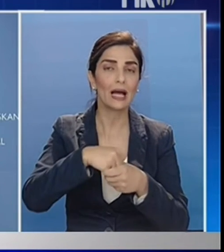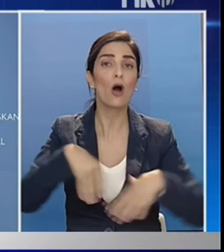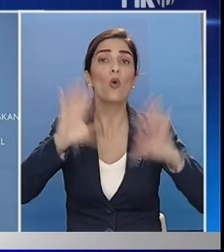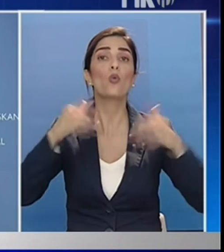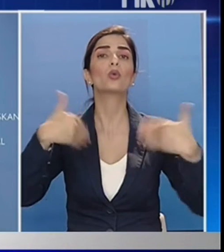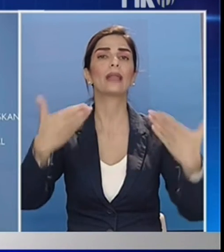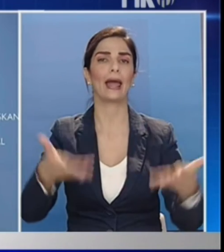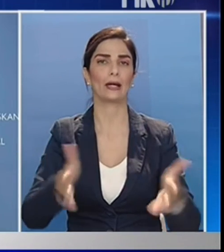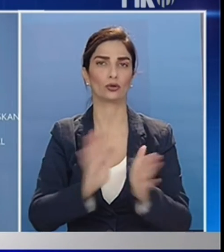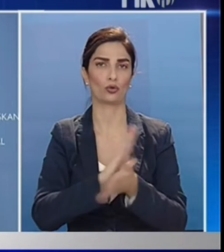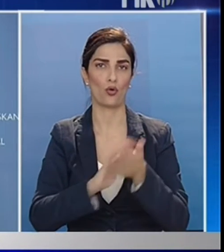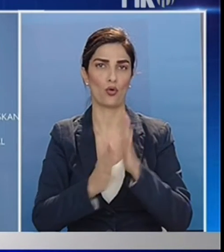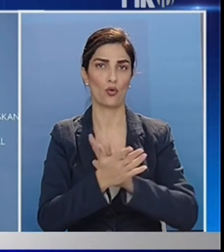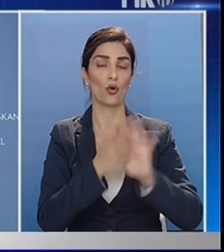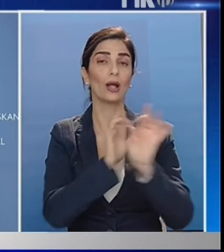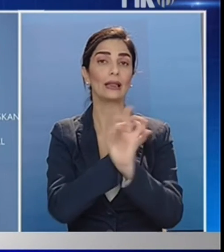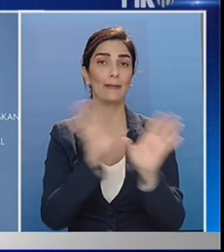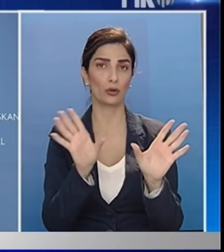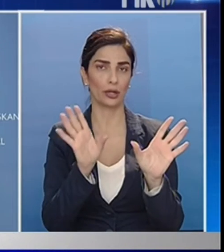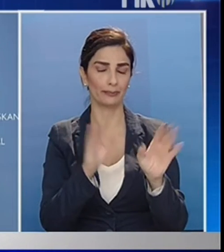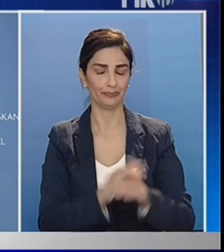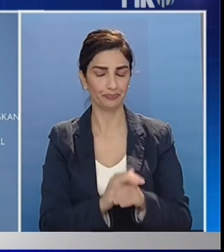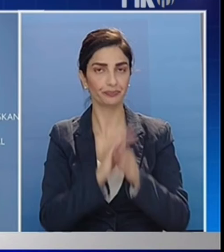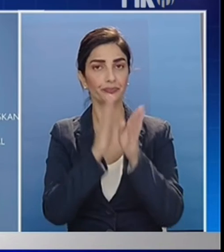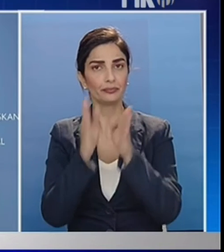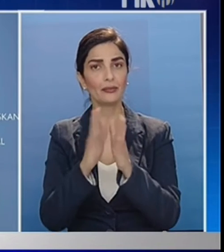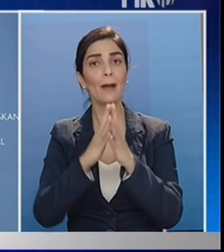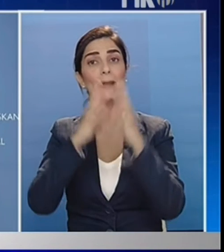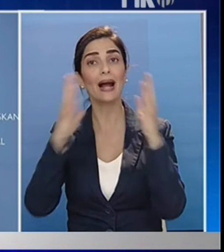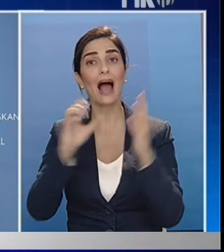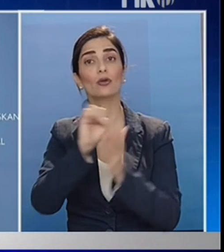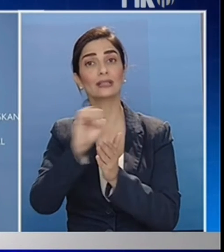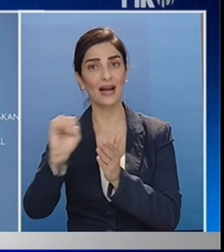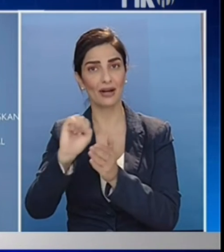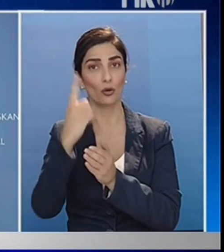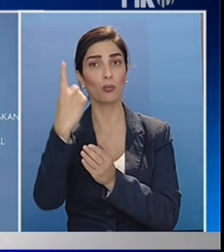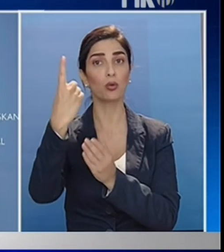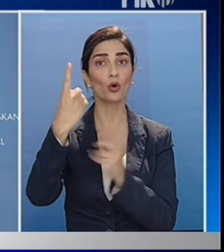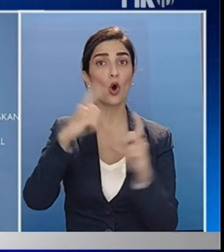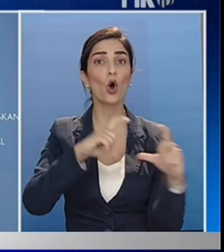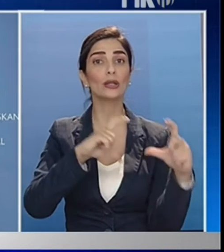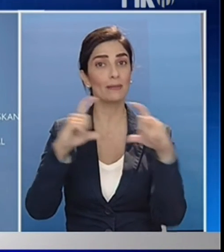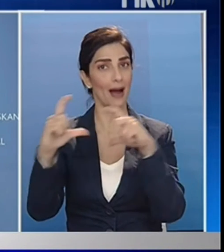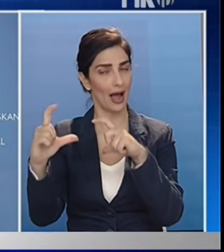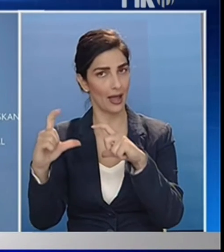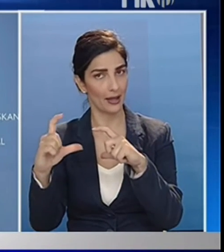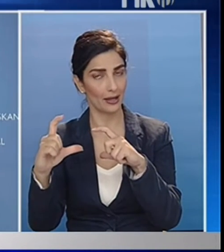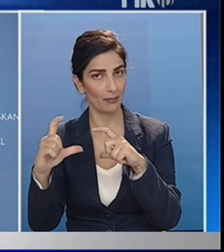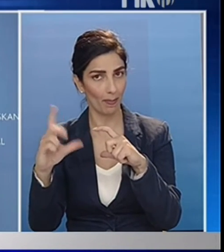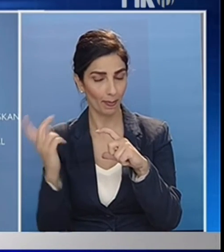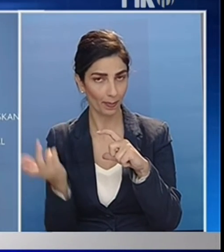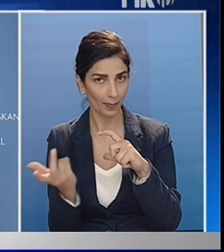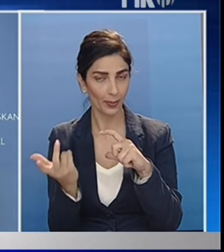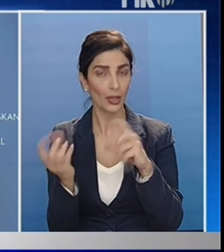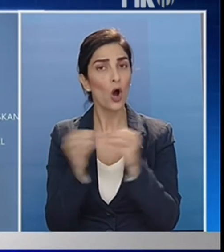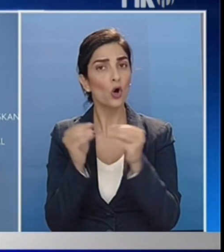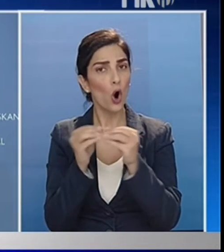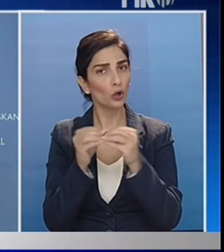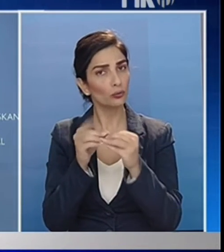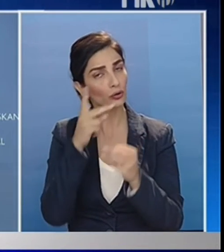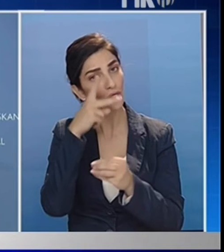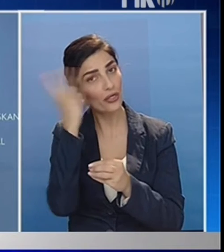χώρο. Το Μεγάλο Σάββατο, 1 Μαΐου, για διευκόλυνση της συμμετοχής των πιστών στην αναστάσιμη ακολουθία, αντί